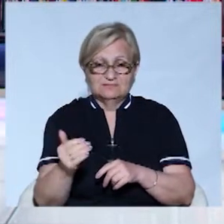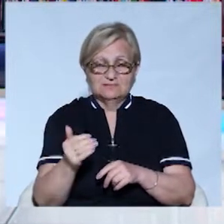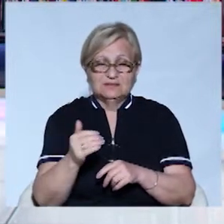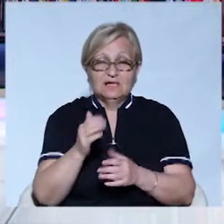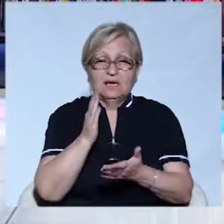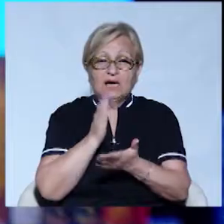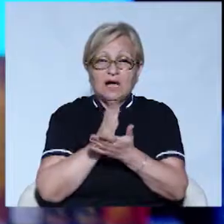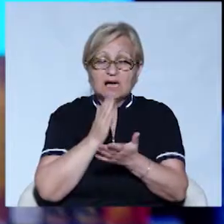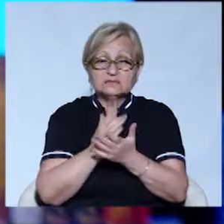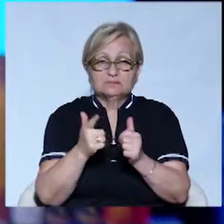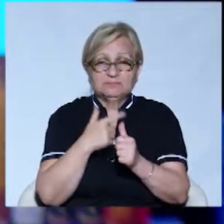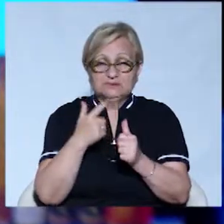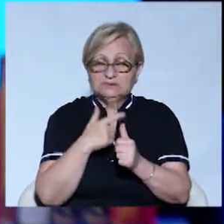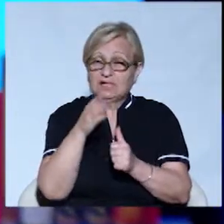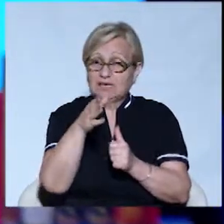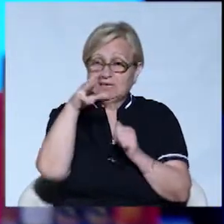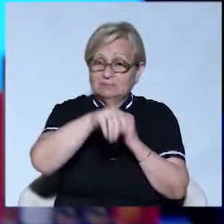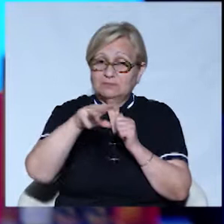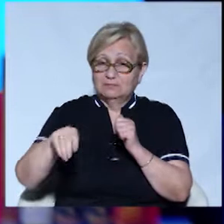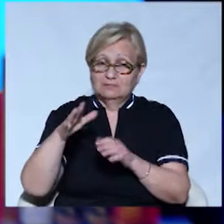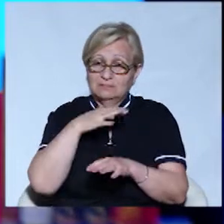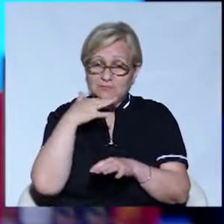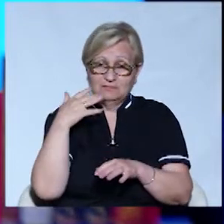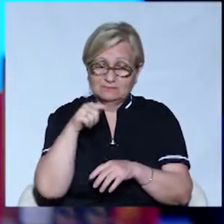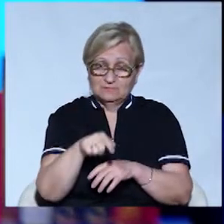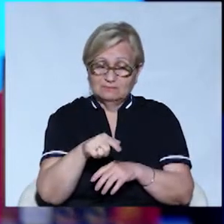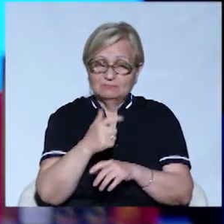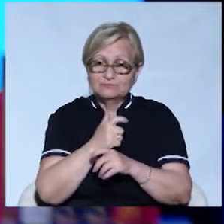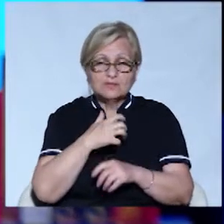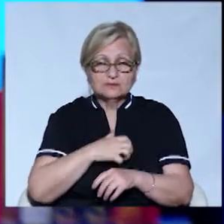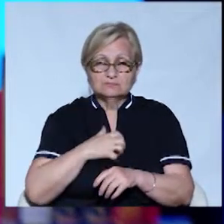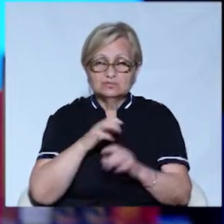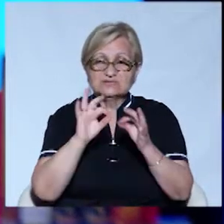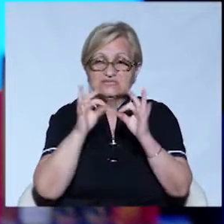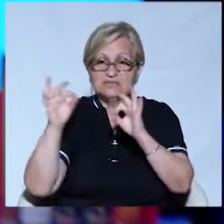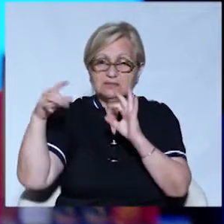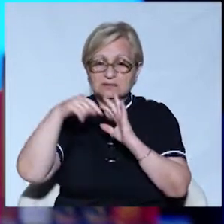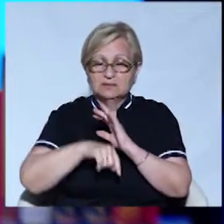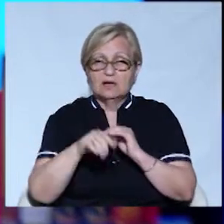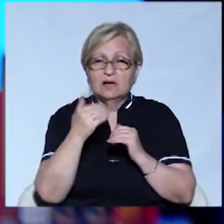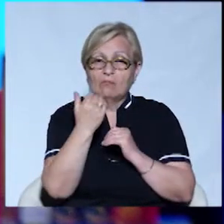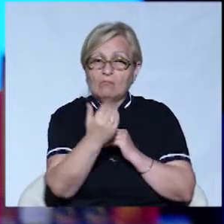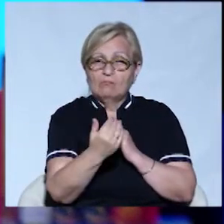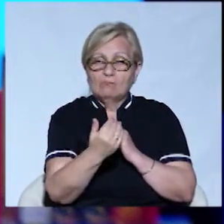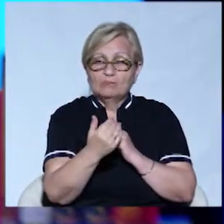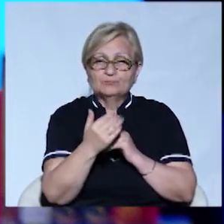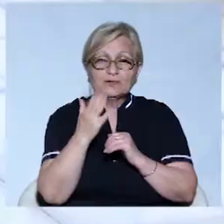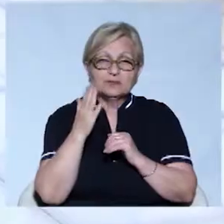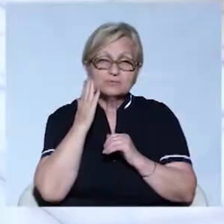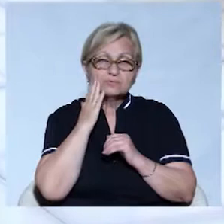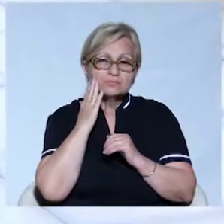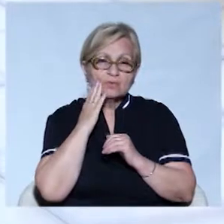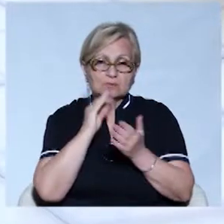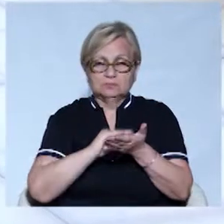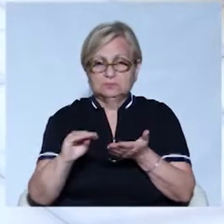არსებითი სახელებია და ძალიან მნიშვნელოვანია წინადადებაში მათი სწორად